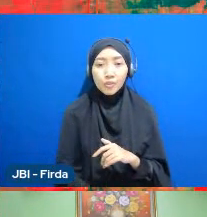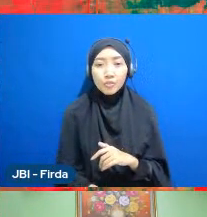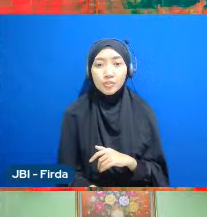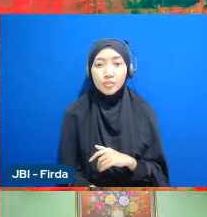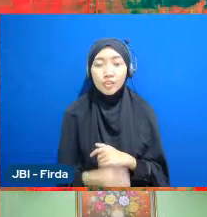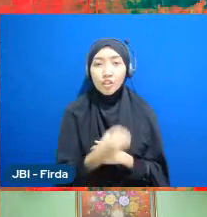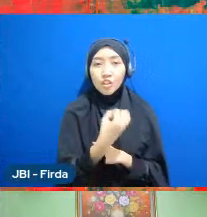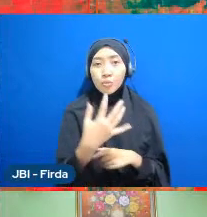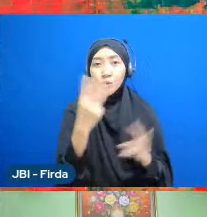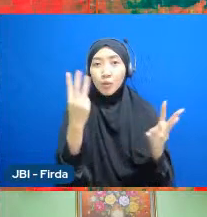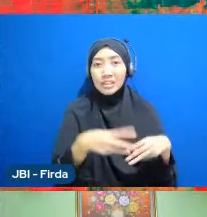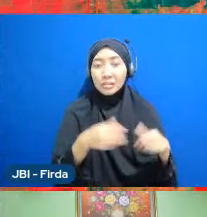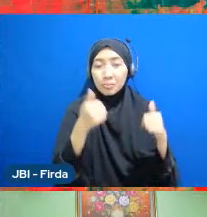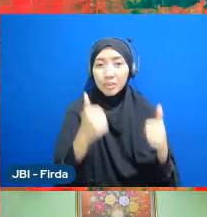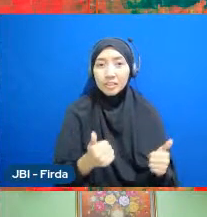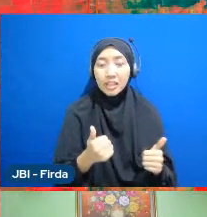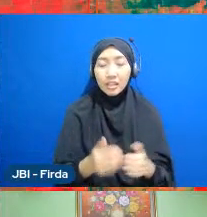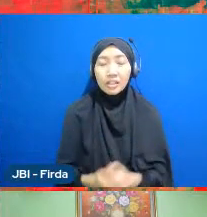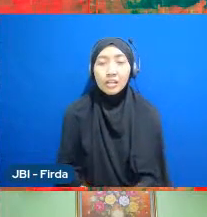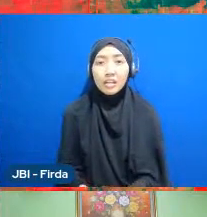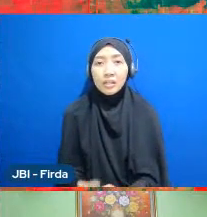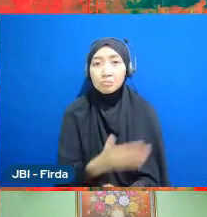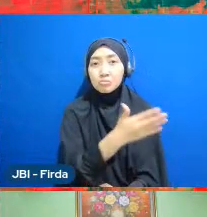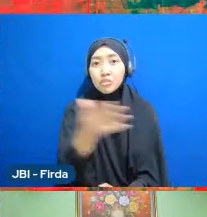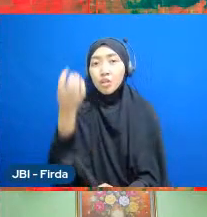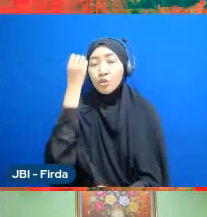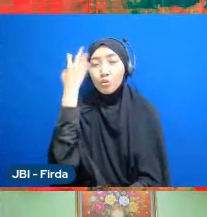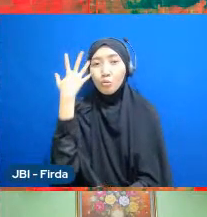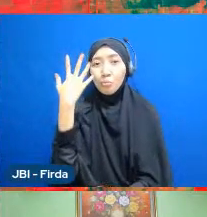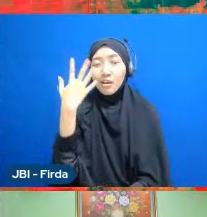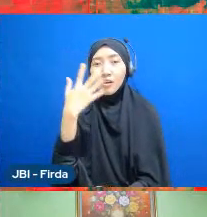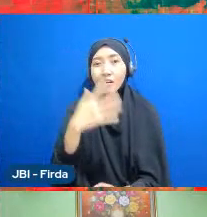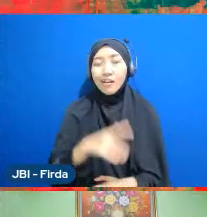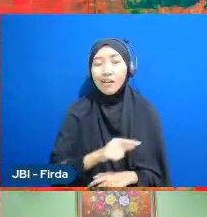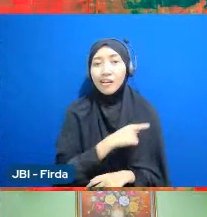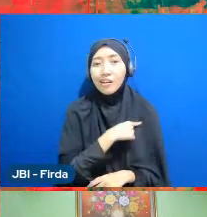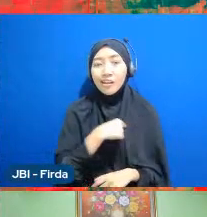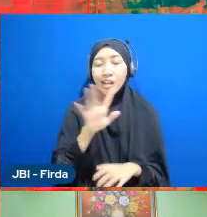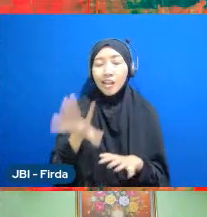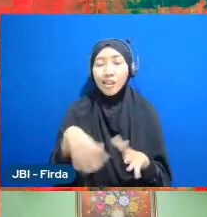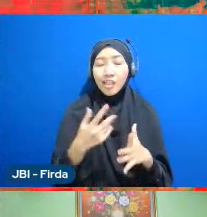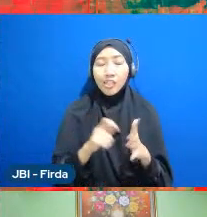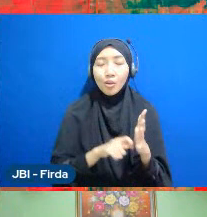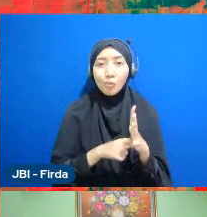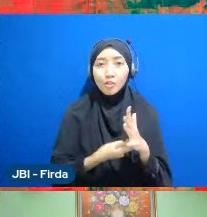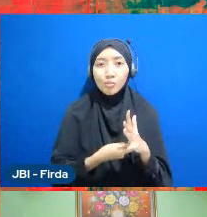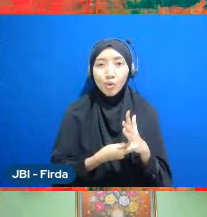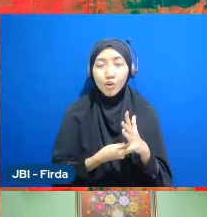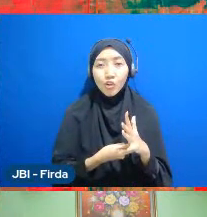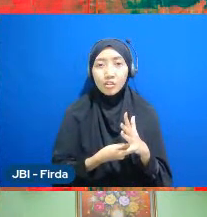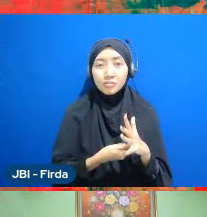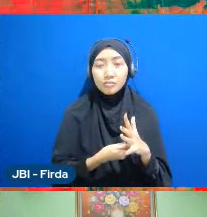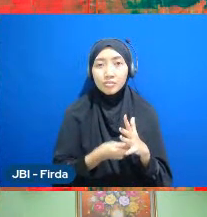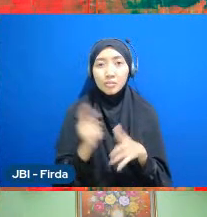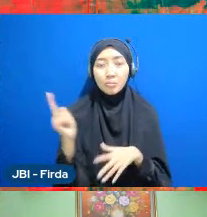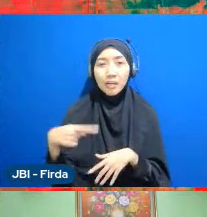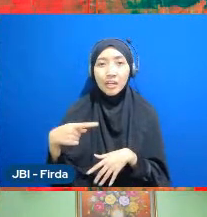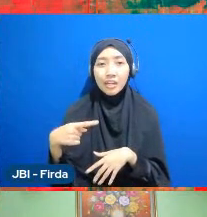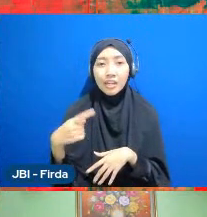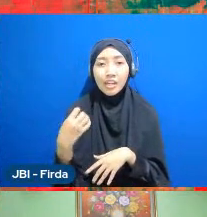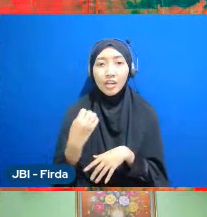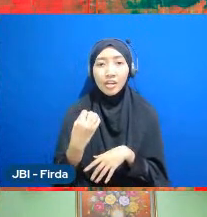WhatsApp. Jadi jika sahabat lupa dengan user ID atau passwordnya, sahabat bisa menggunakan